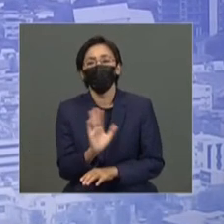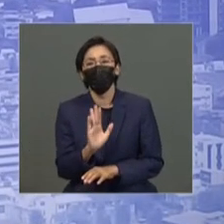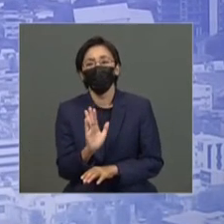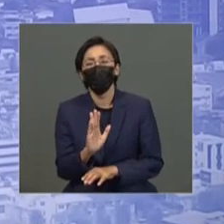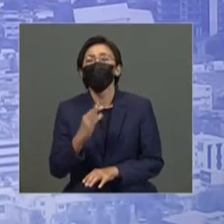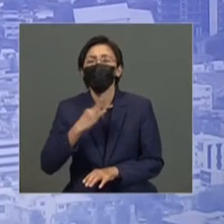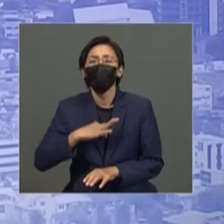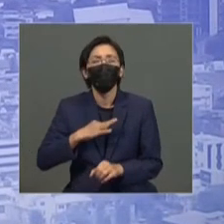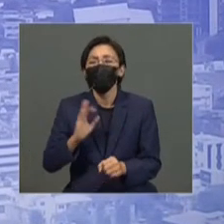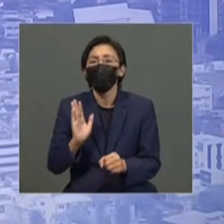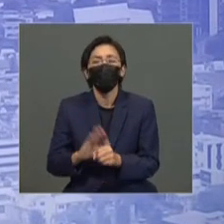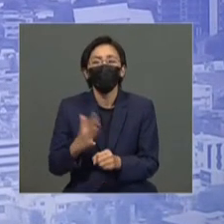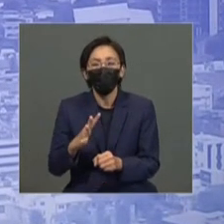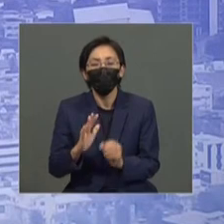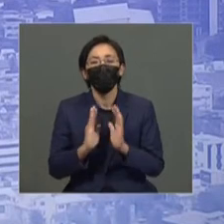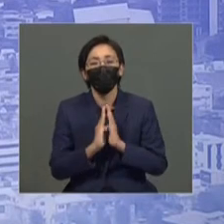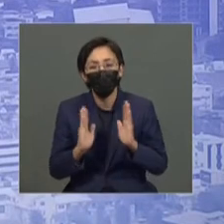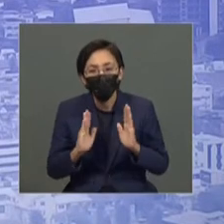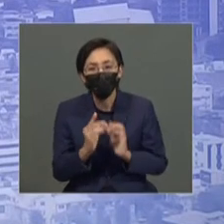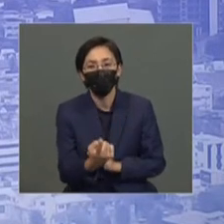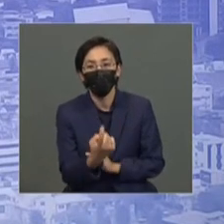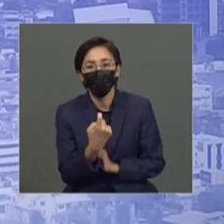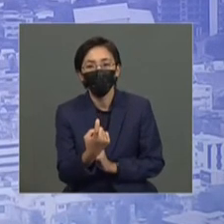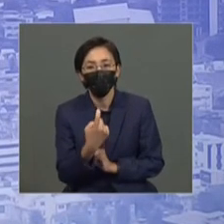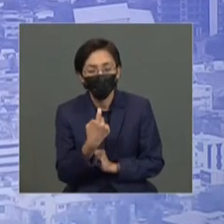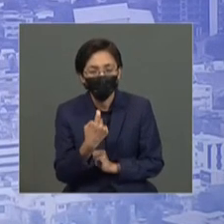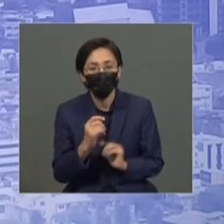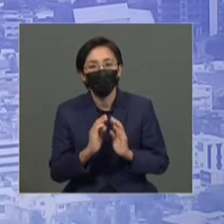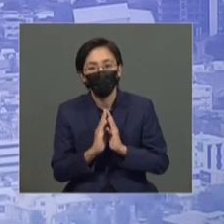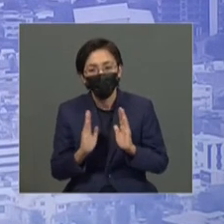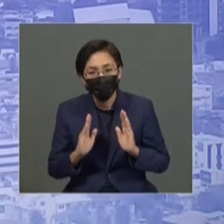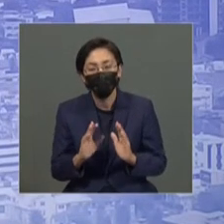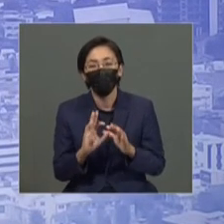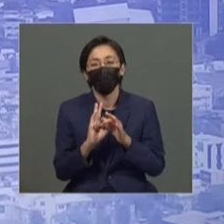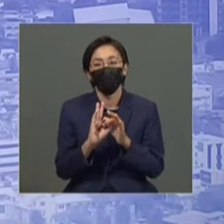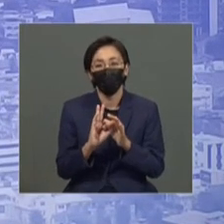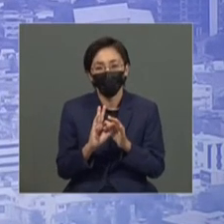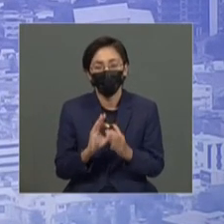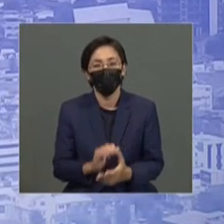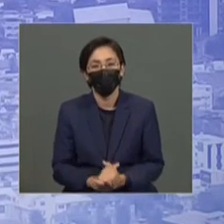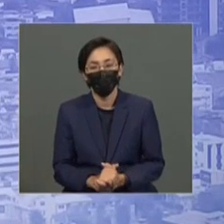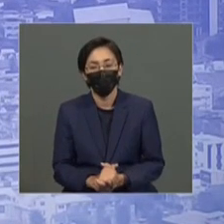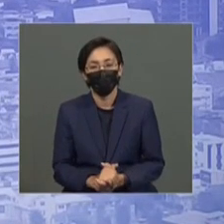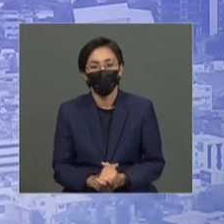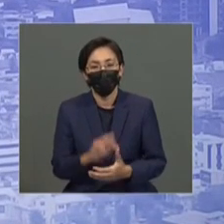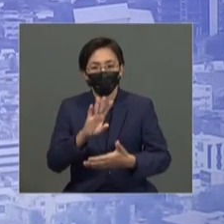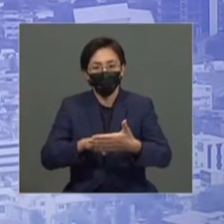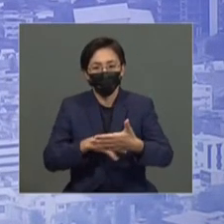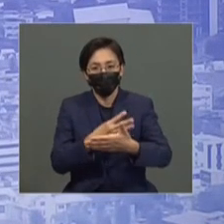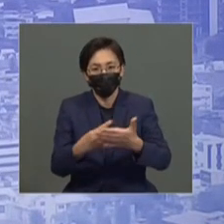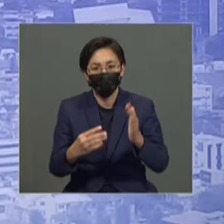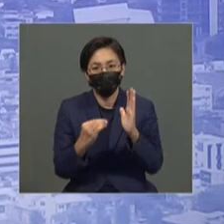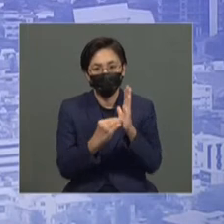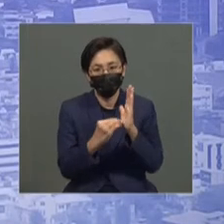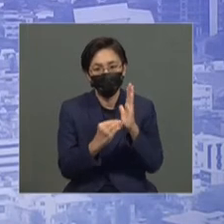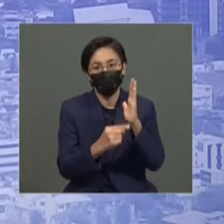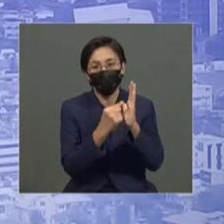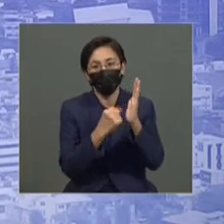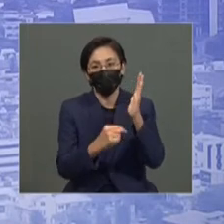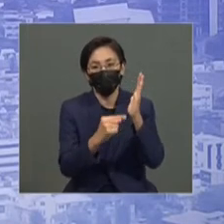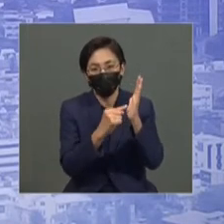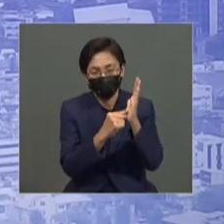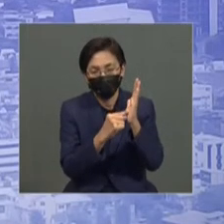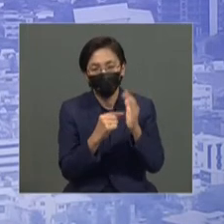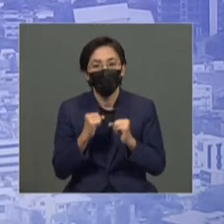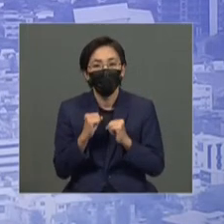าจจะยังไม่พอค่ะก็ขอบคุณที่ท่านถามเข้ามามีความเป็นห่วงและในแผนนั้นนะคะกทม.และปริมณฑลก็